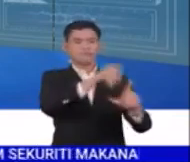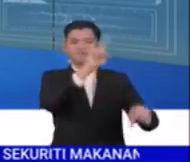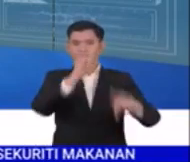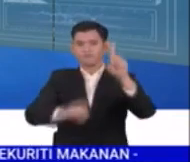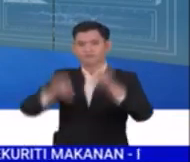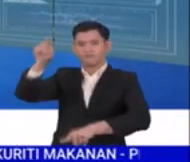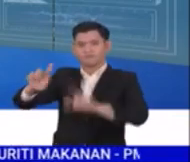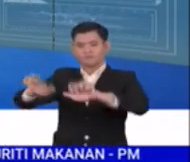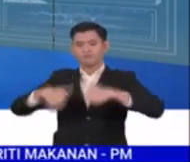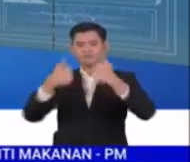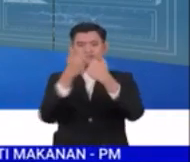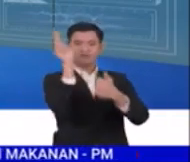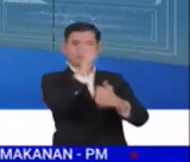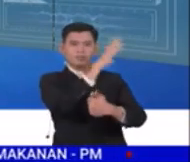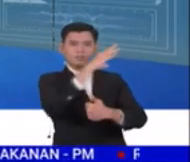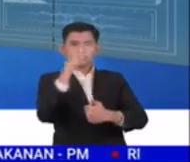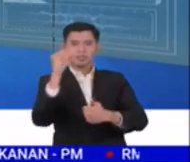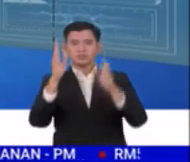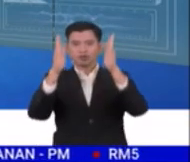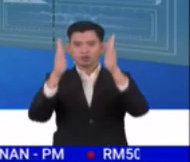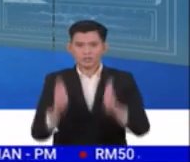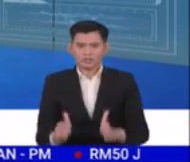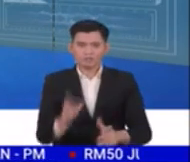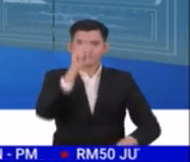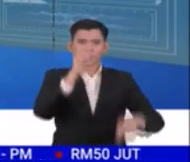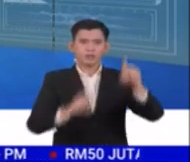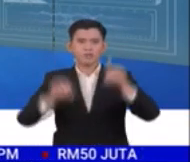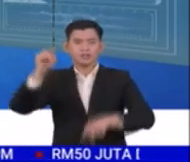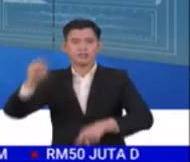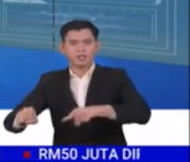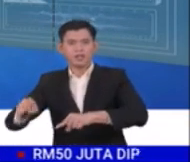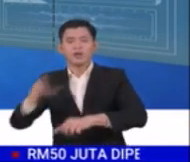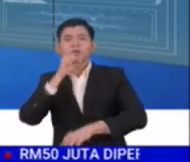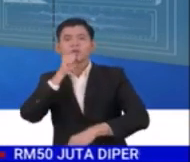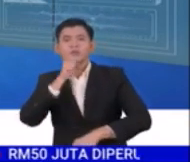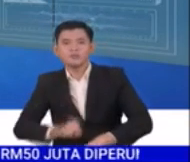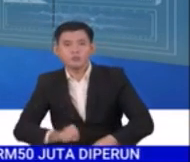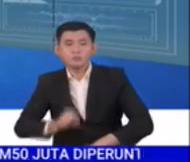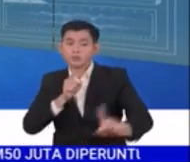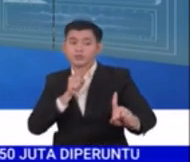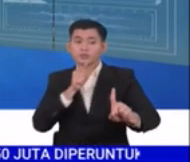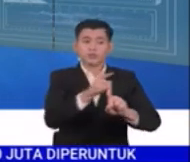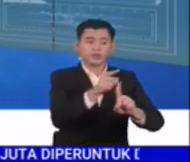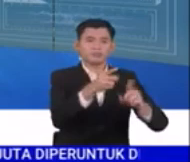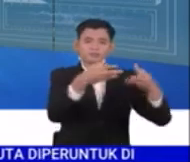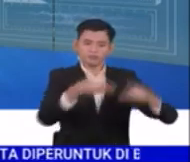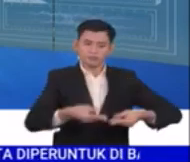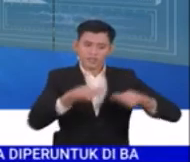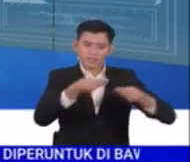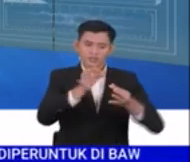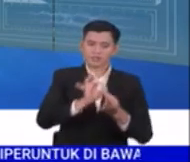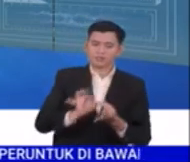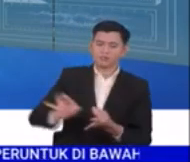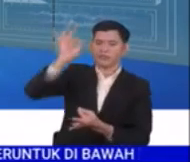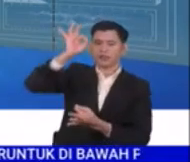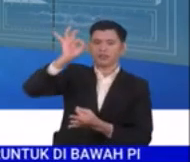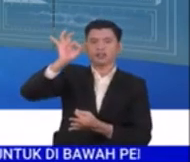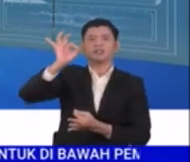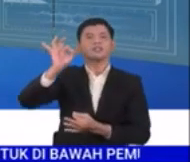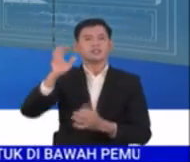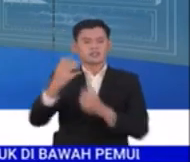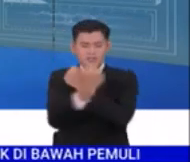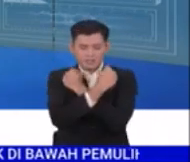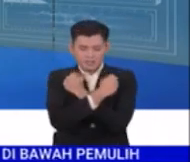agency kerajaan dan orang awam melibatkan pelbagai peringkat usia bertujuan Meningkatkan semangat patriotisme dalam kalangan keluarga